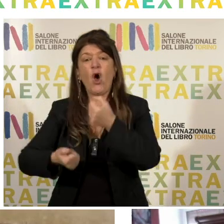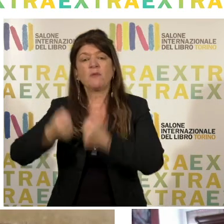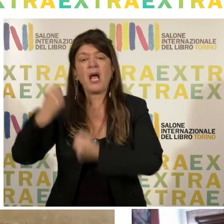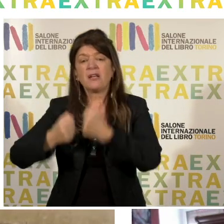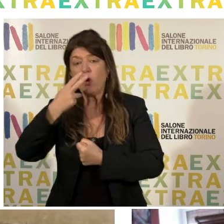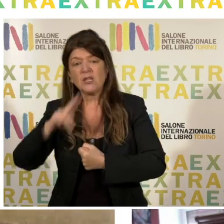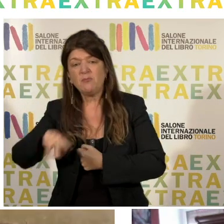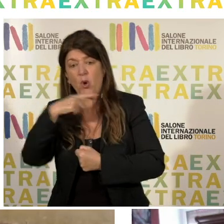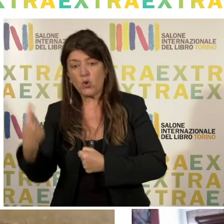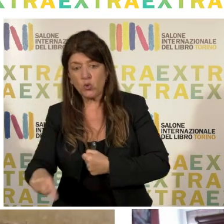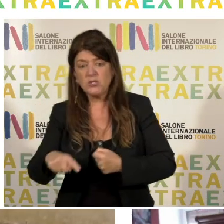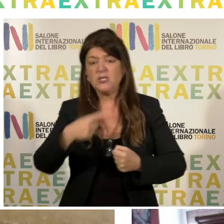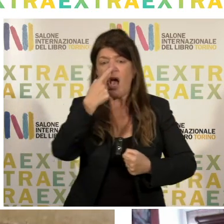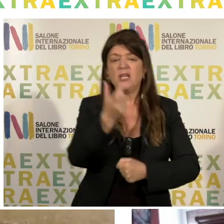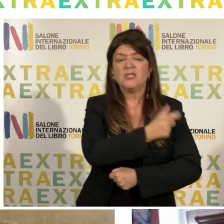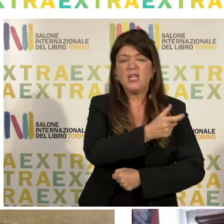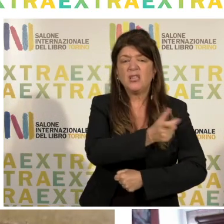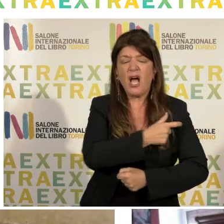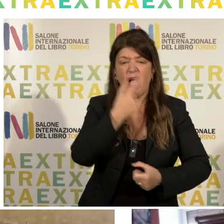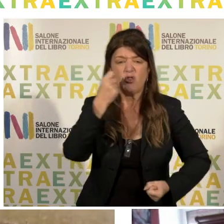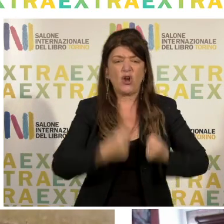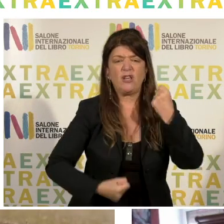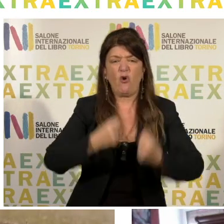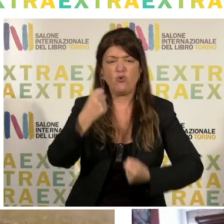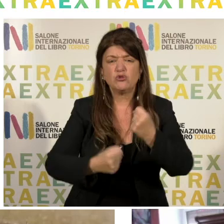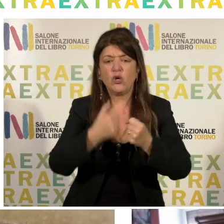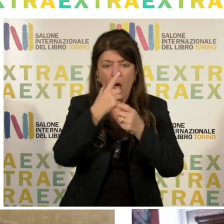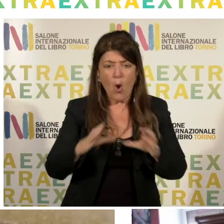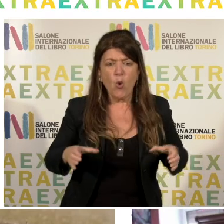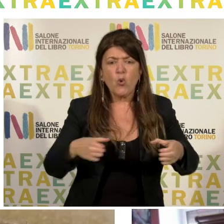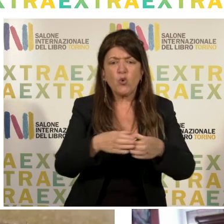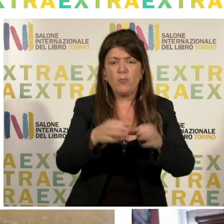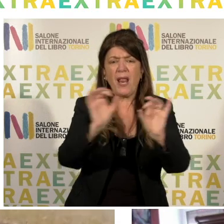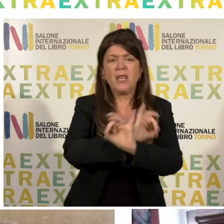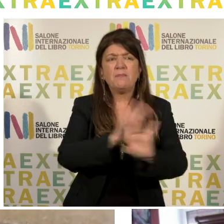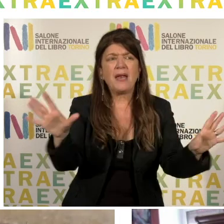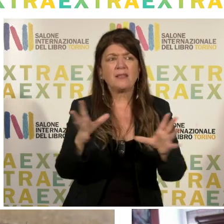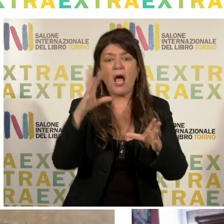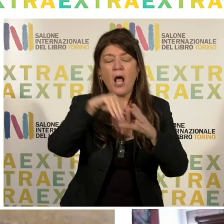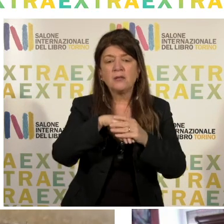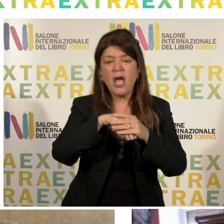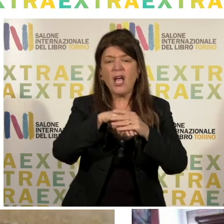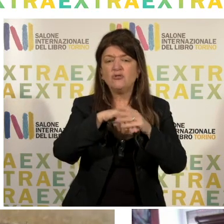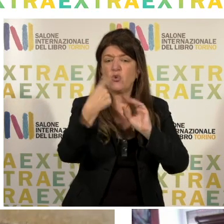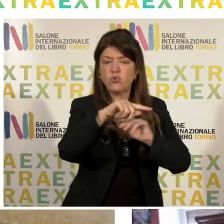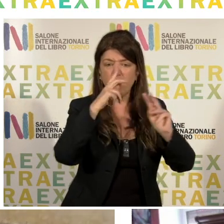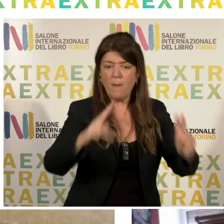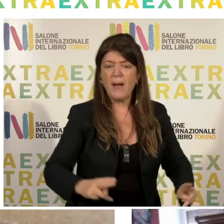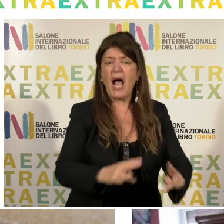sindacalismo rivoluzionario, i gruppi minoritari libertari, solo la Comune di Parigi rimangano la